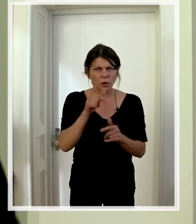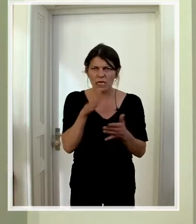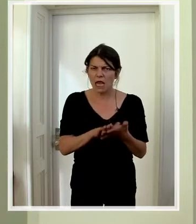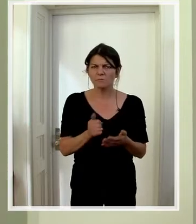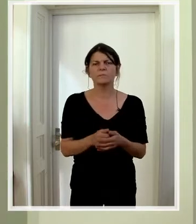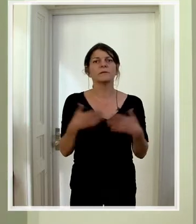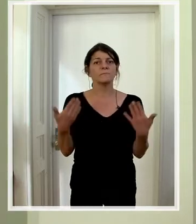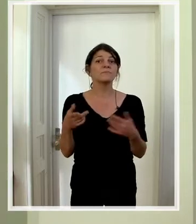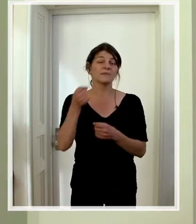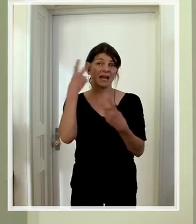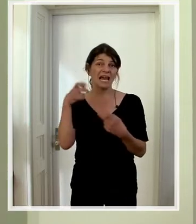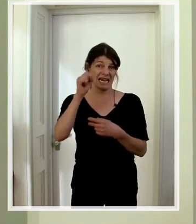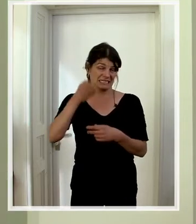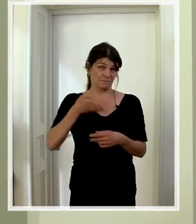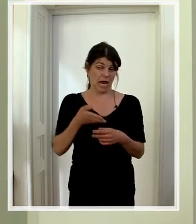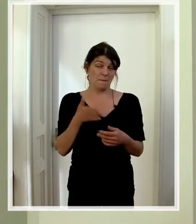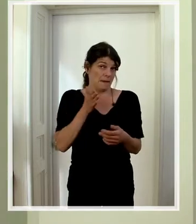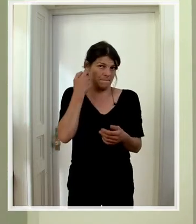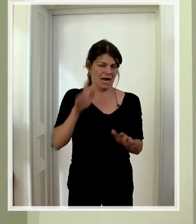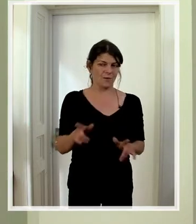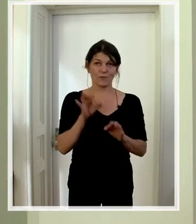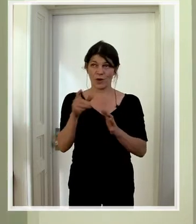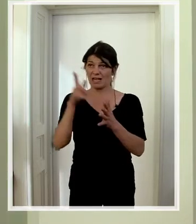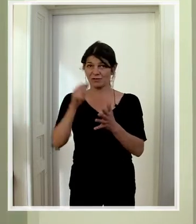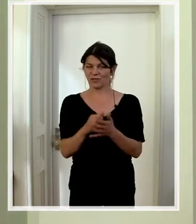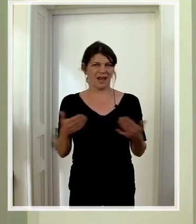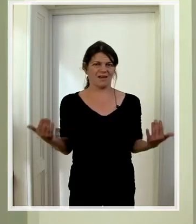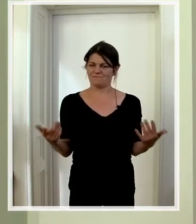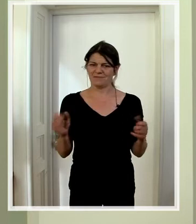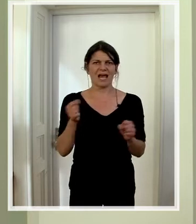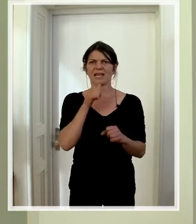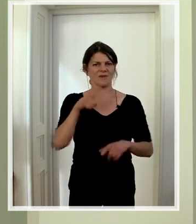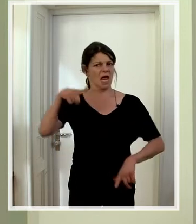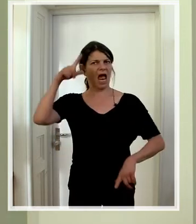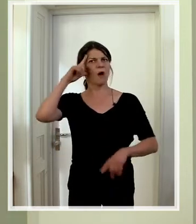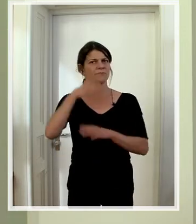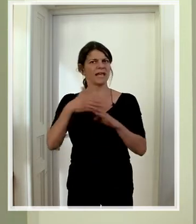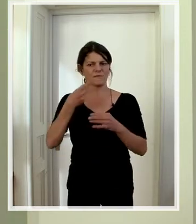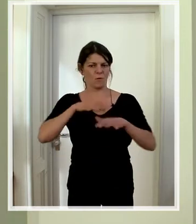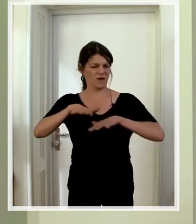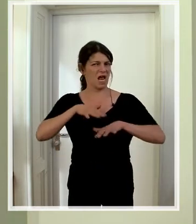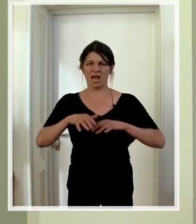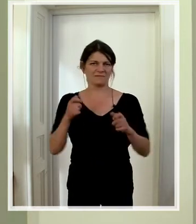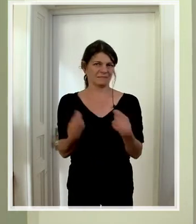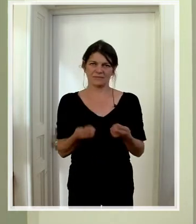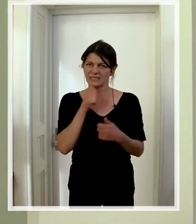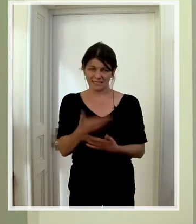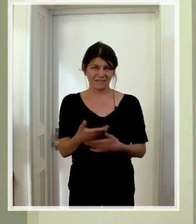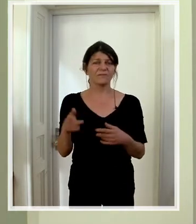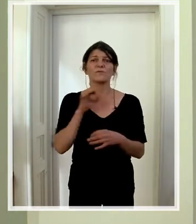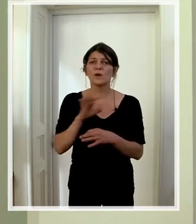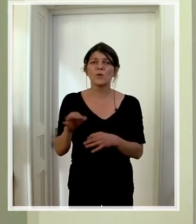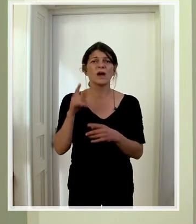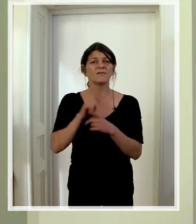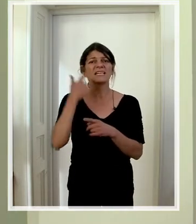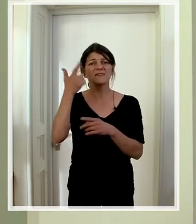ist natürlich, die S-Bahn kann nach meiner Ansicht gerade für Liechtenstein niemals das Rückgrat vom Verkehr darstellen. Eben gerade darum, weil sie ja nur